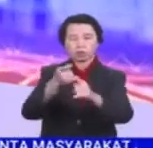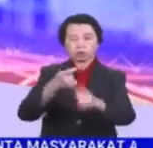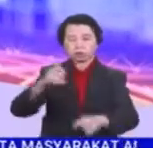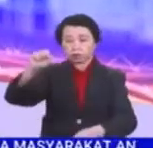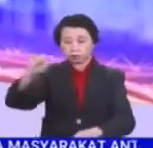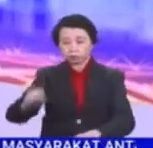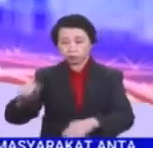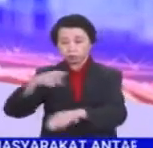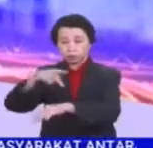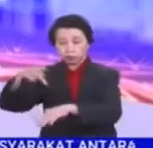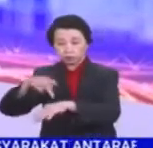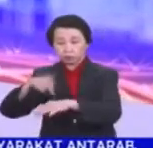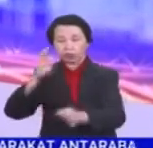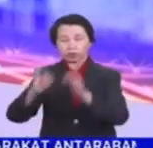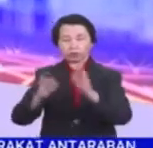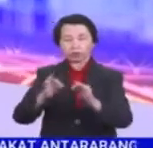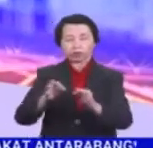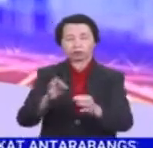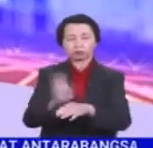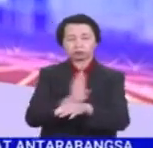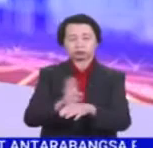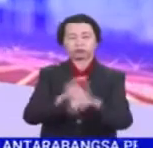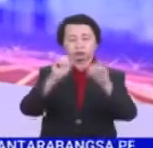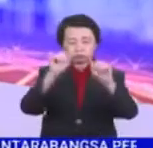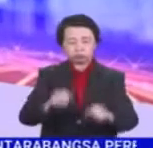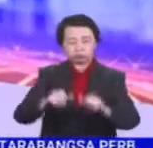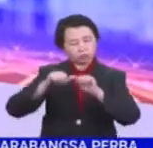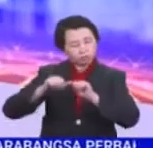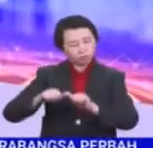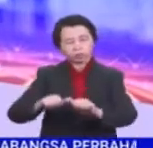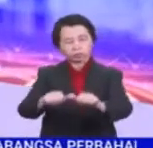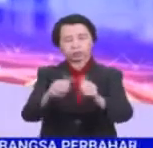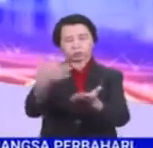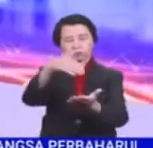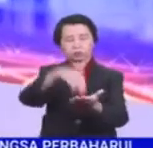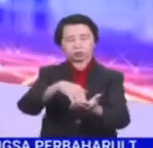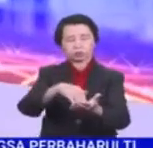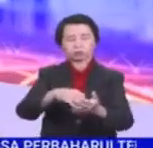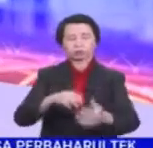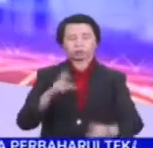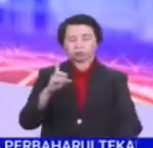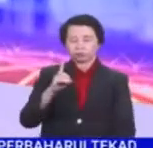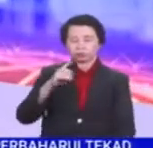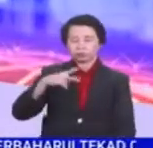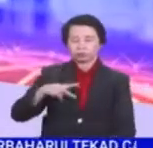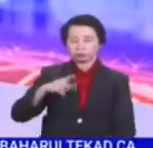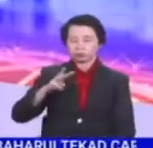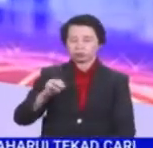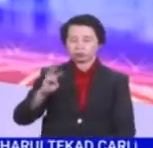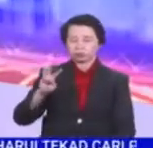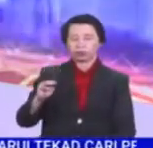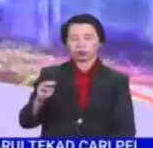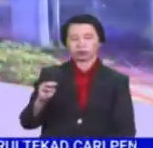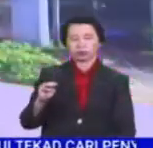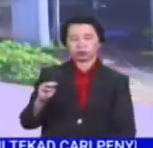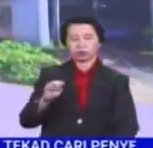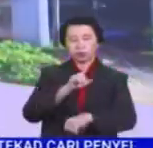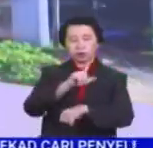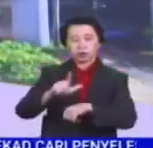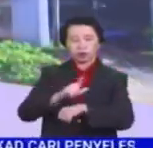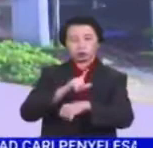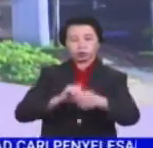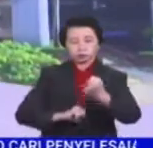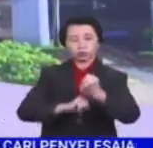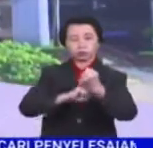sekiranya perdagangan barter dibenarkan untuk diteruskan semula dewan penjagaan Melayu Malaysia di PM Labuan